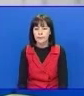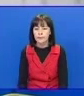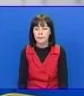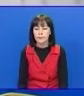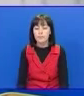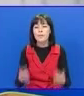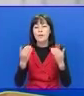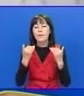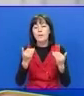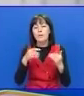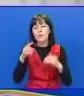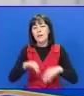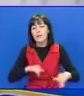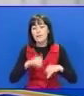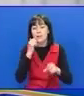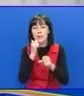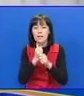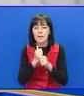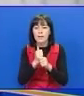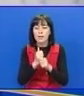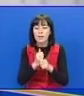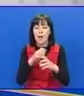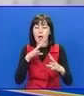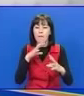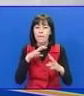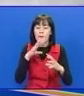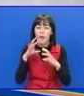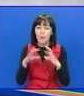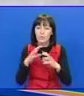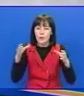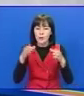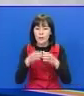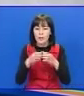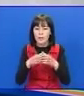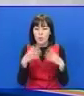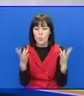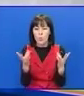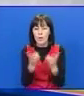ата-аналарға бастарын қосып, қамқоршылық кеңестер құрылу қажет.